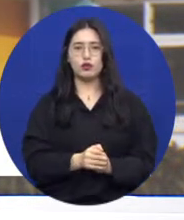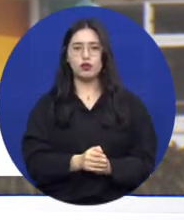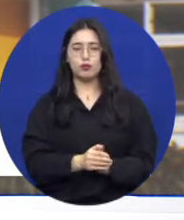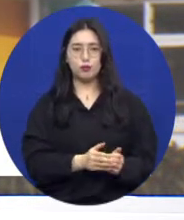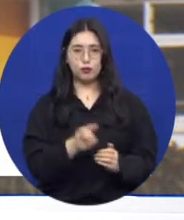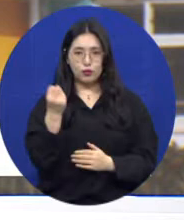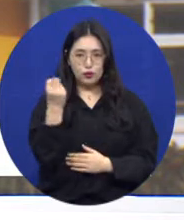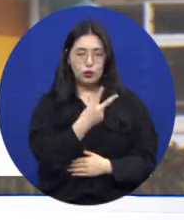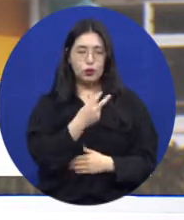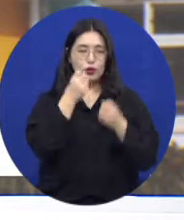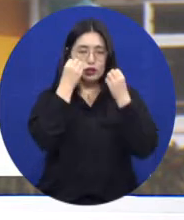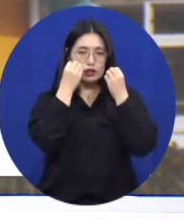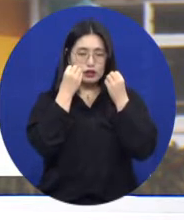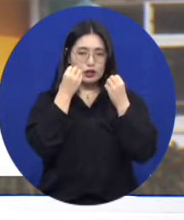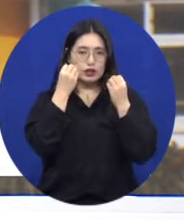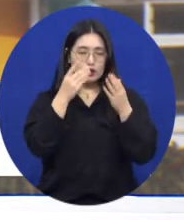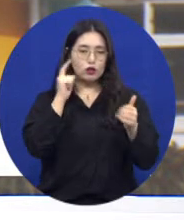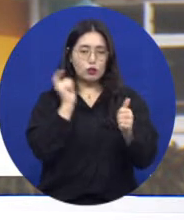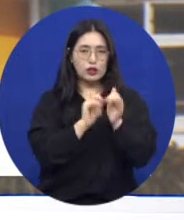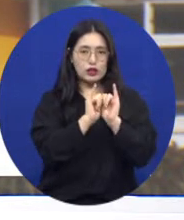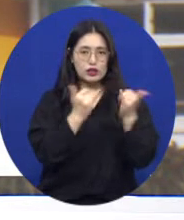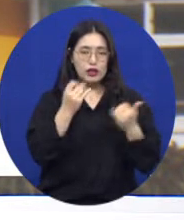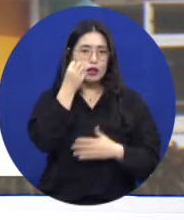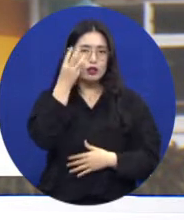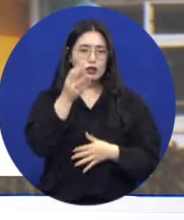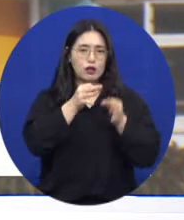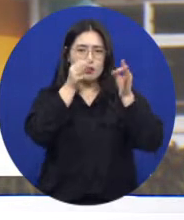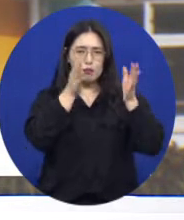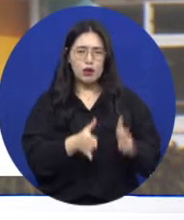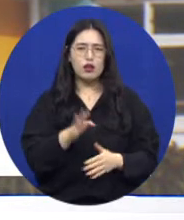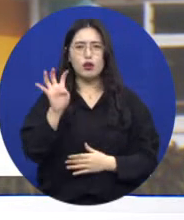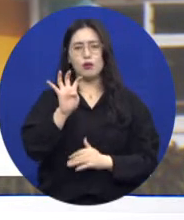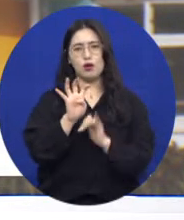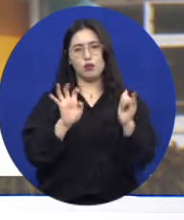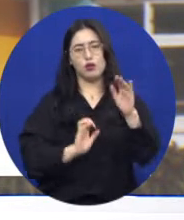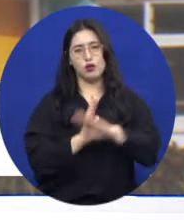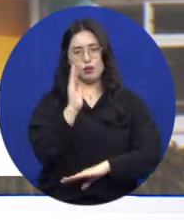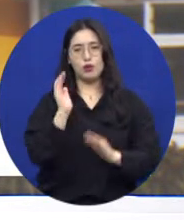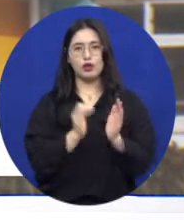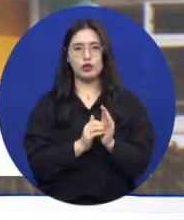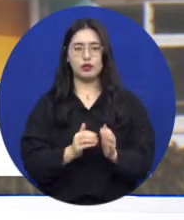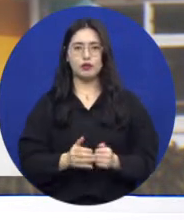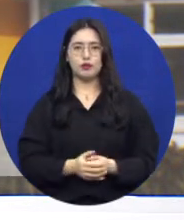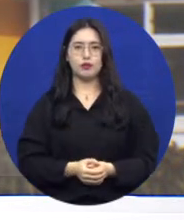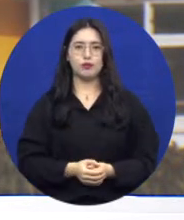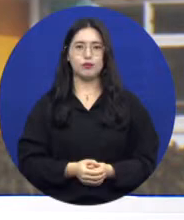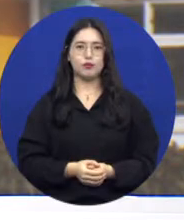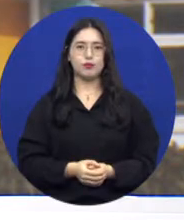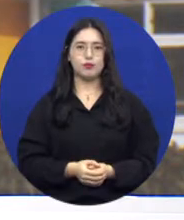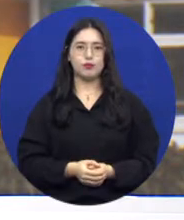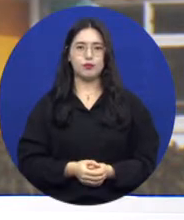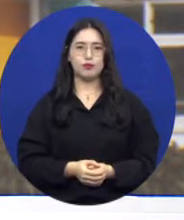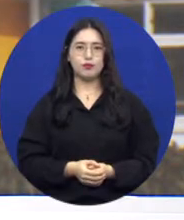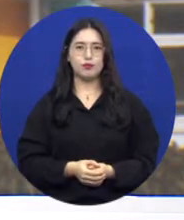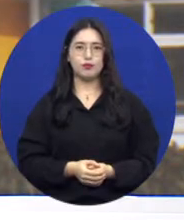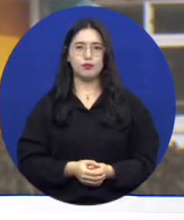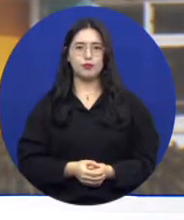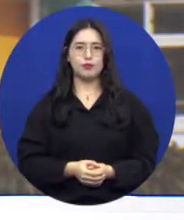또 신규 확진 자수도 석달만에 40명이 넘어선 하루였습니다 기망 석 기자의 보도입니다